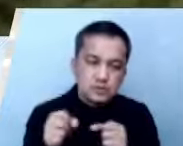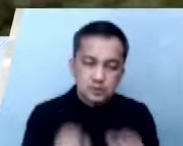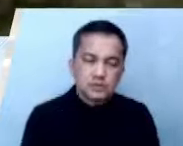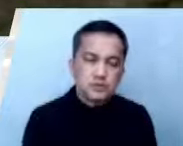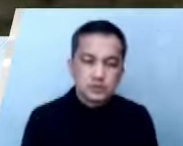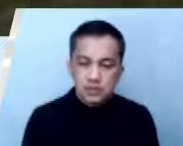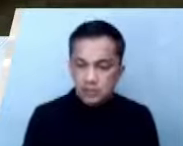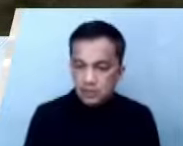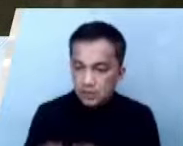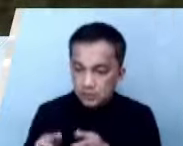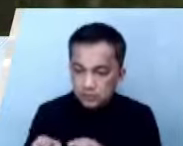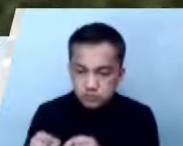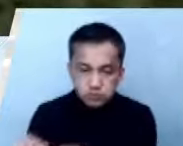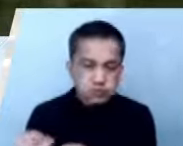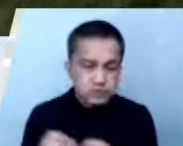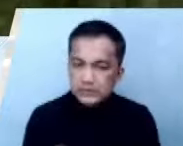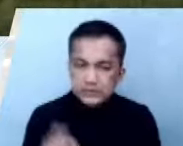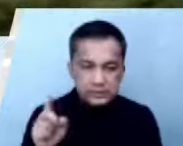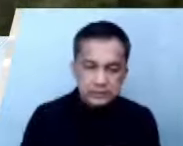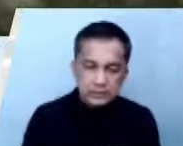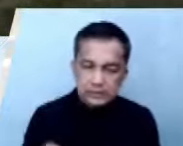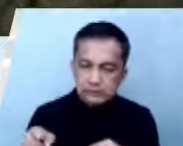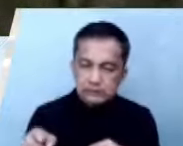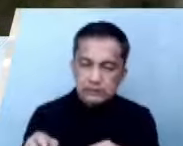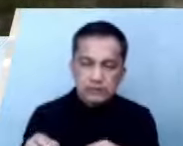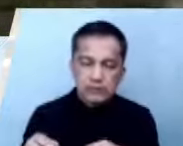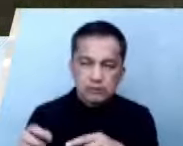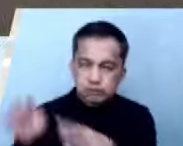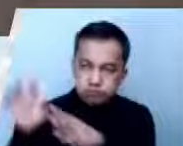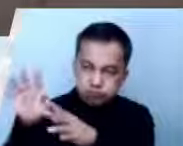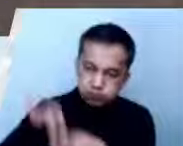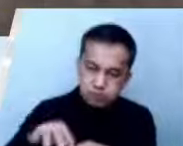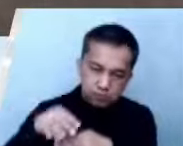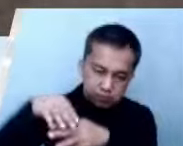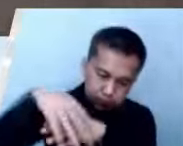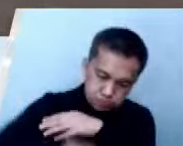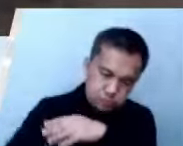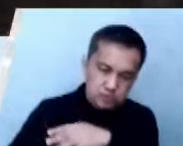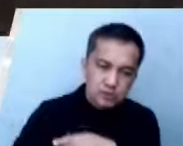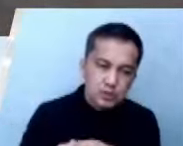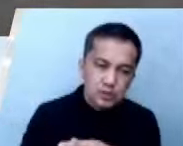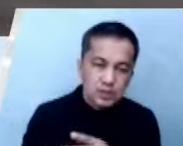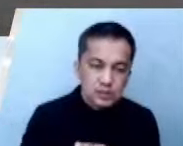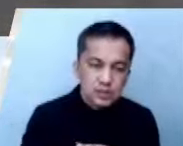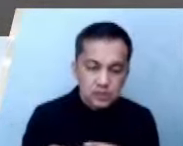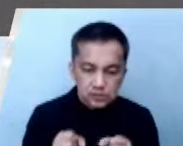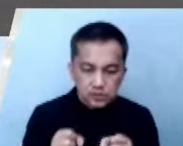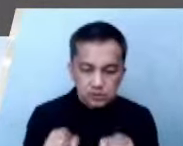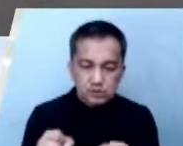rin di madaanan dahil sa gumuhong bahagi ng bundok. Gumuho naman ang ilang bahagi ng kalsada sa